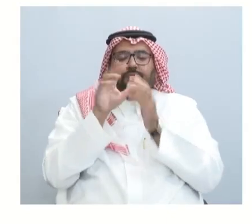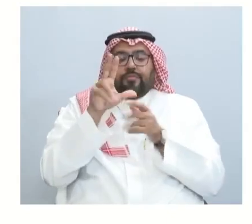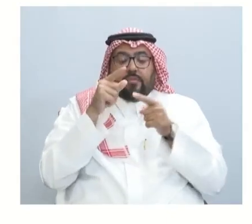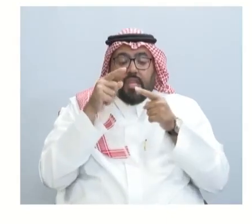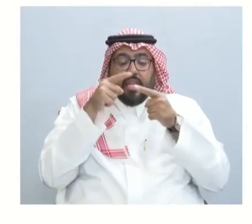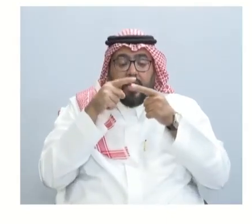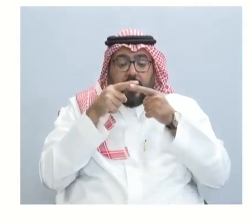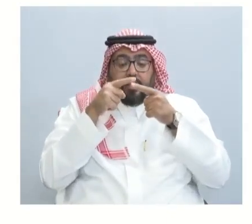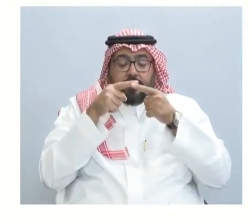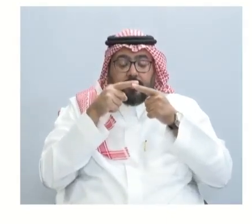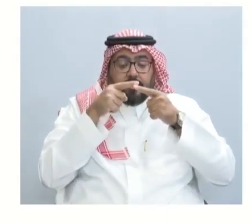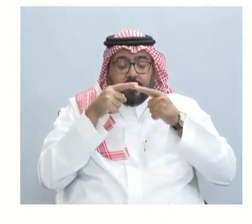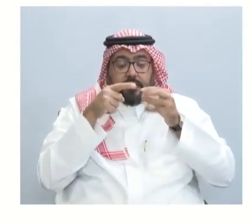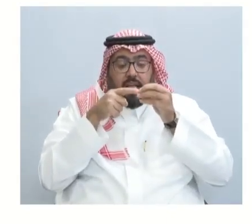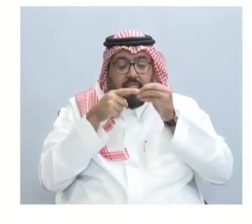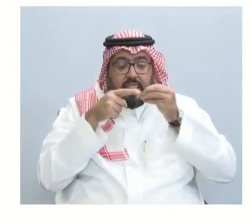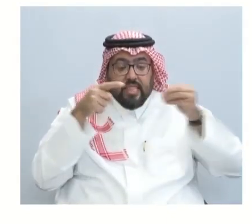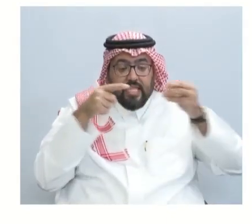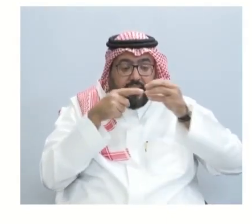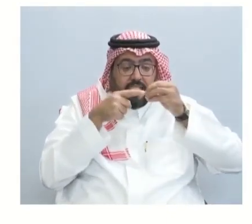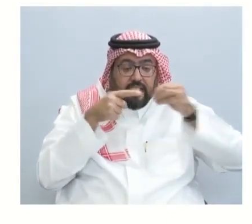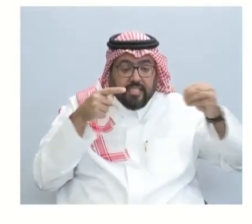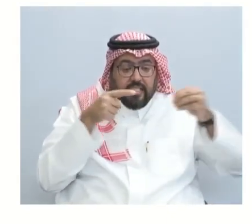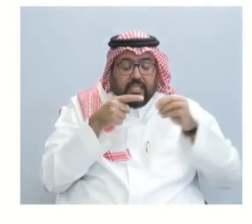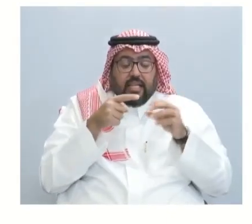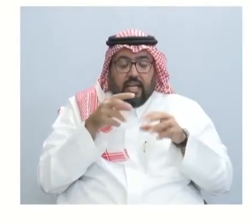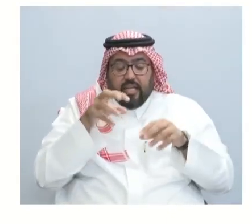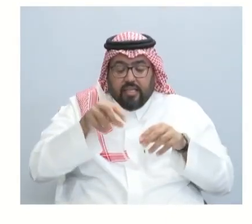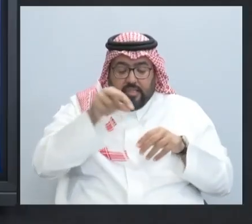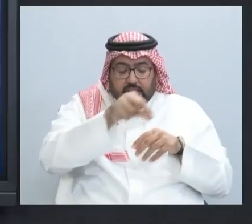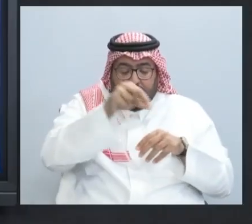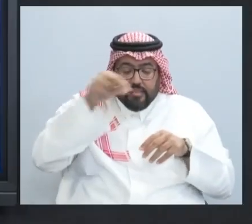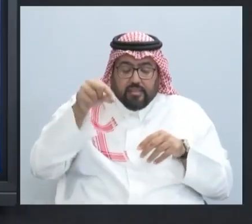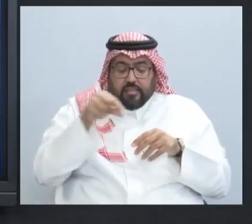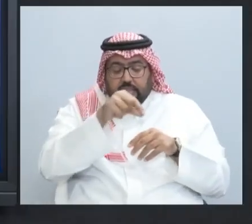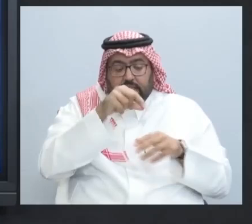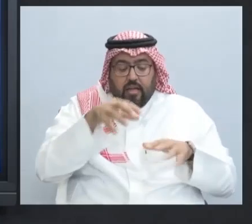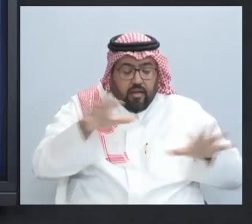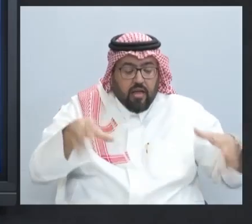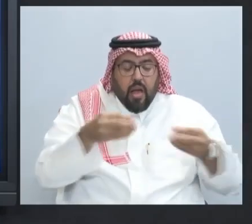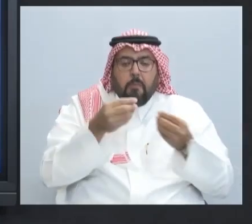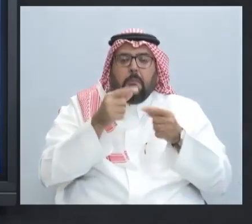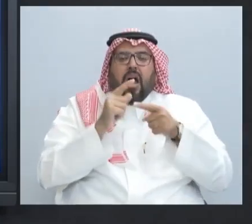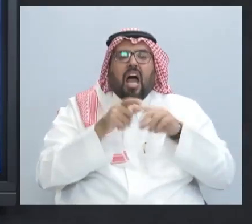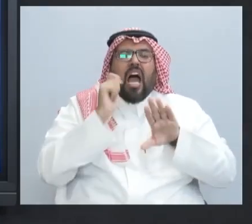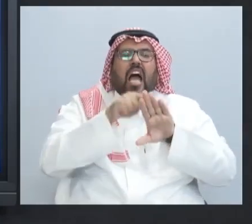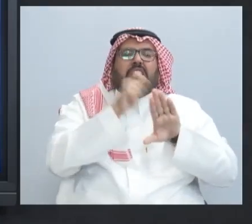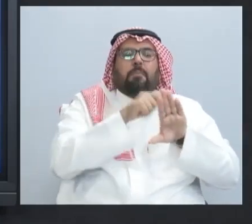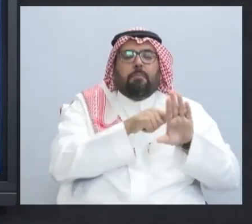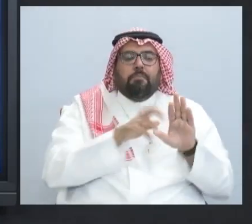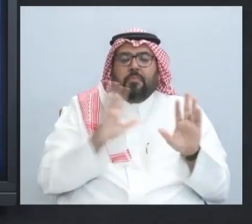نستطيع فصل كميه من الحديد عن باقي الخرده من البلاستيك او من الخشب وغيرها